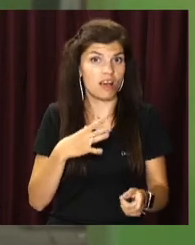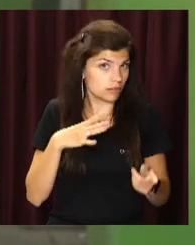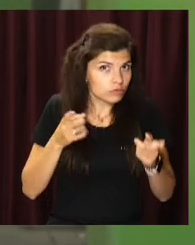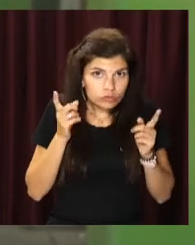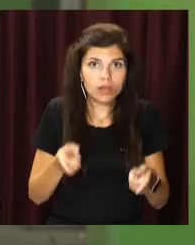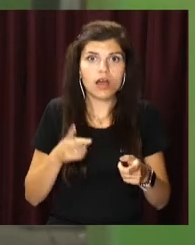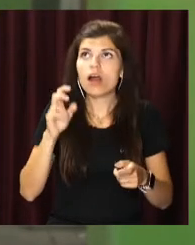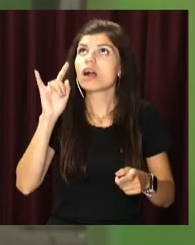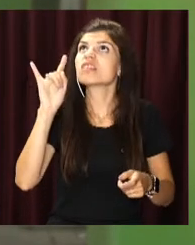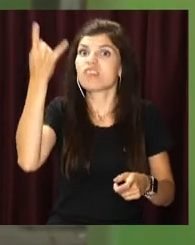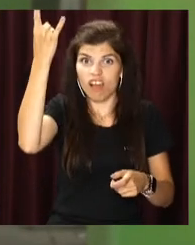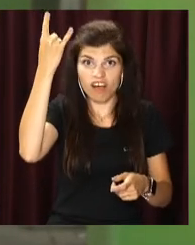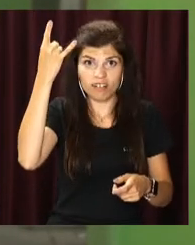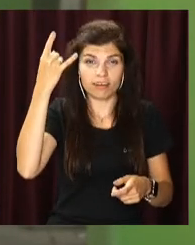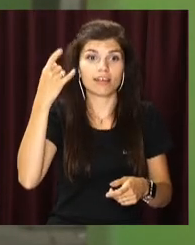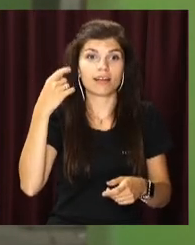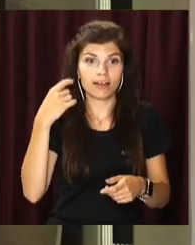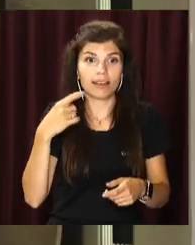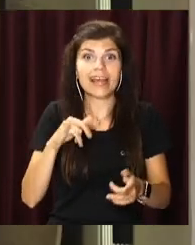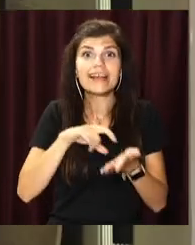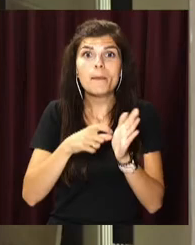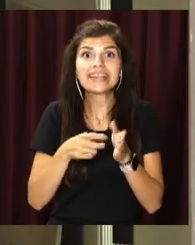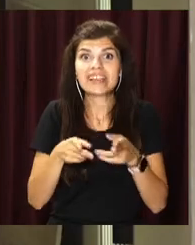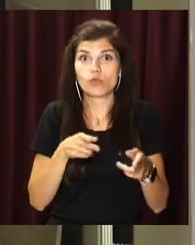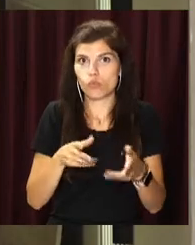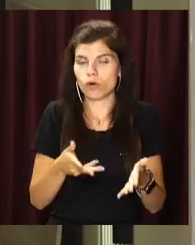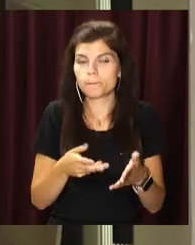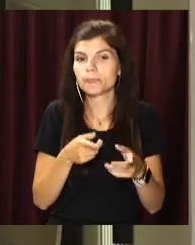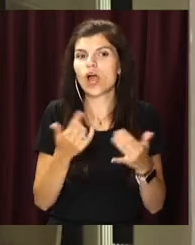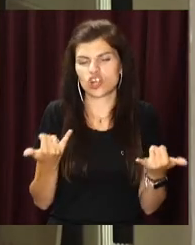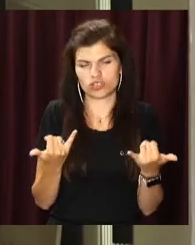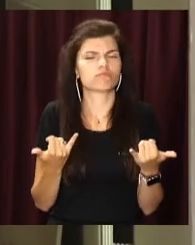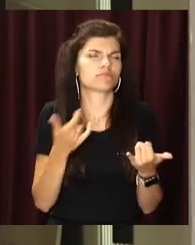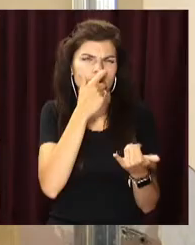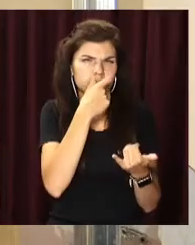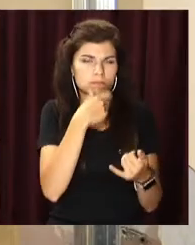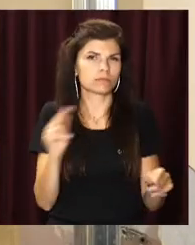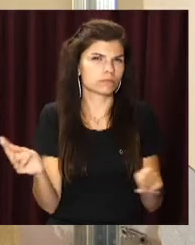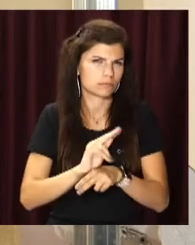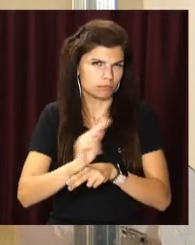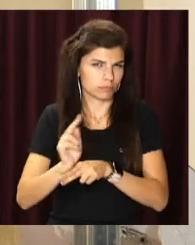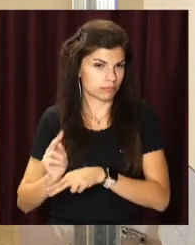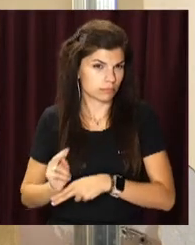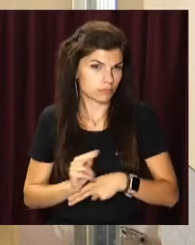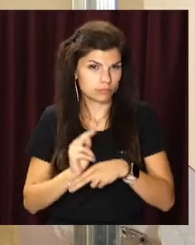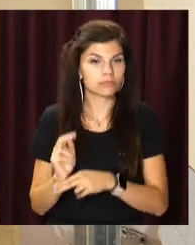чисте небо. І якраз у кабінеті хірурга. Нині ж тут у розпалі ремонтні роботи.